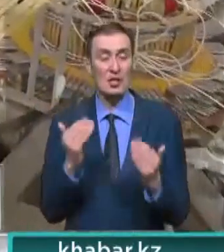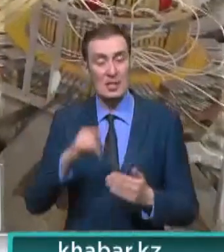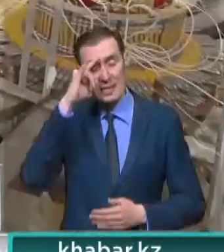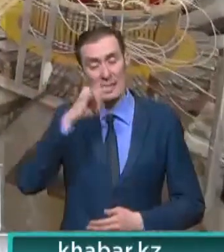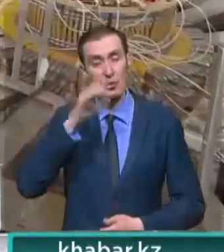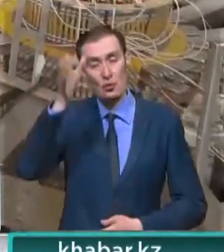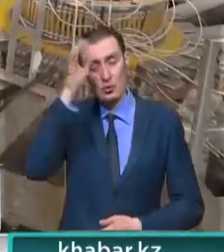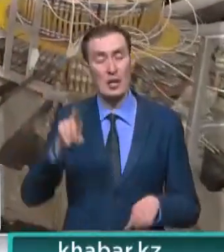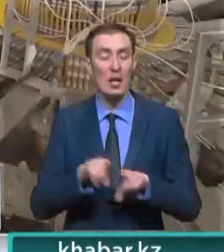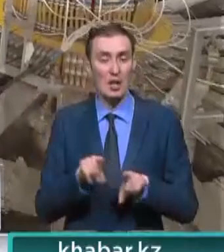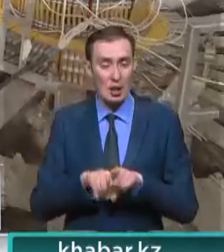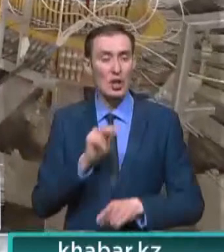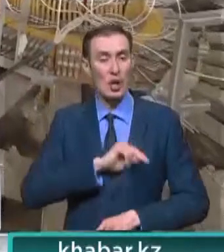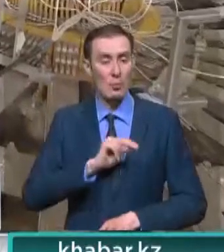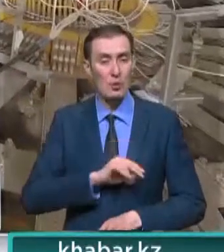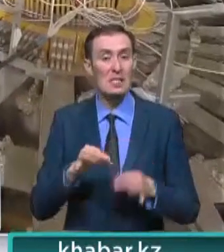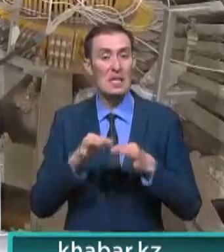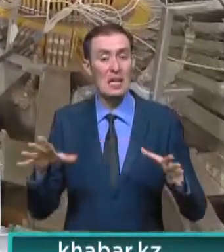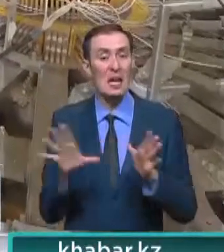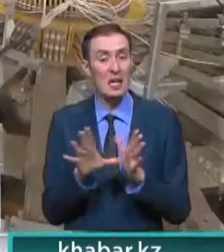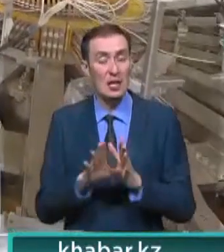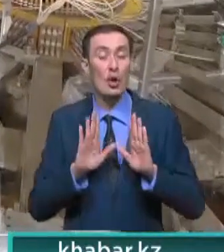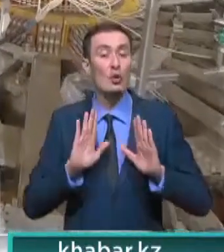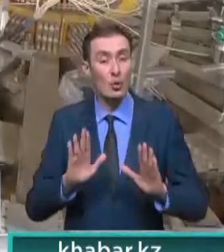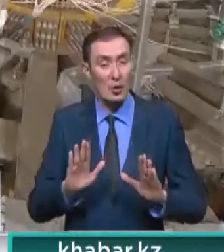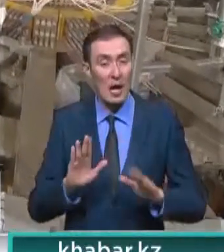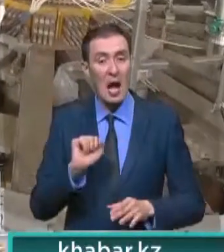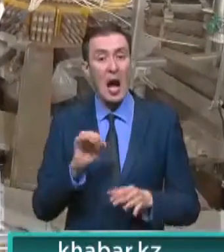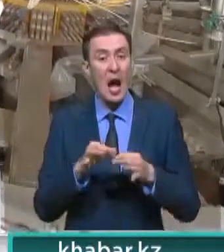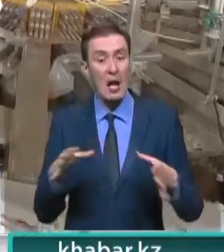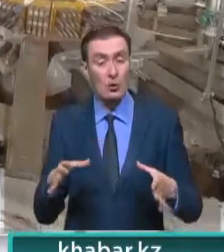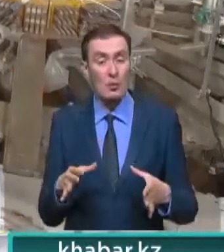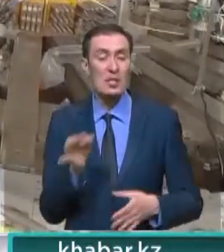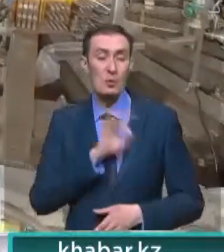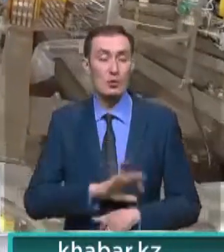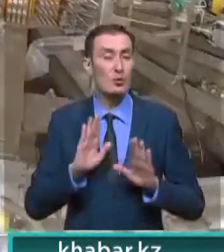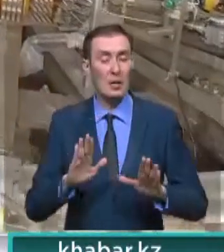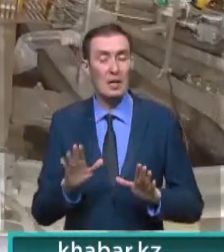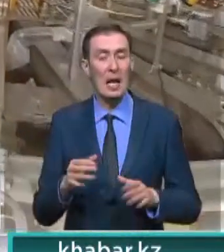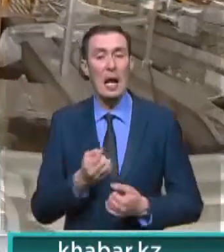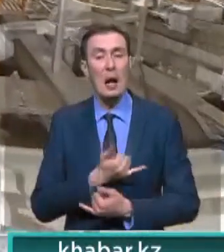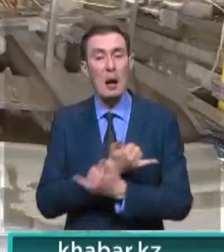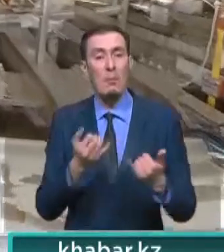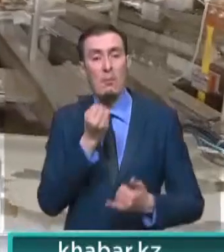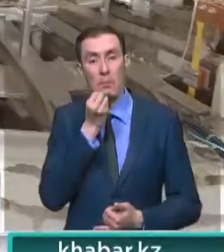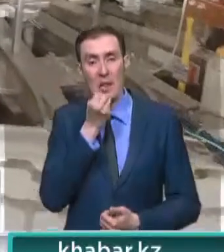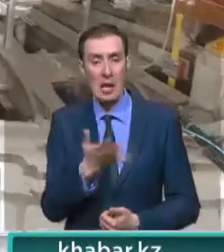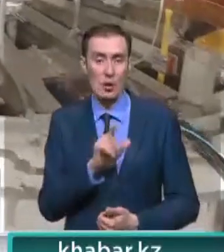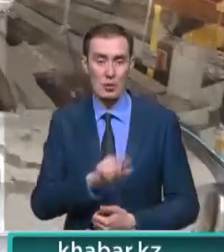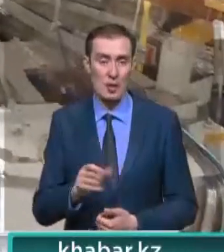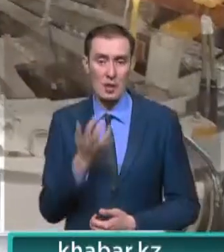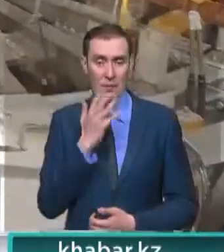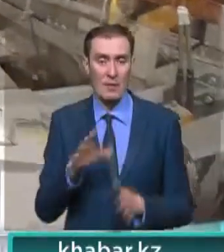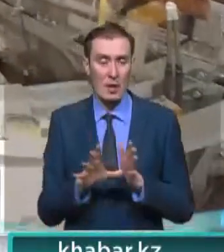отечественные ученые также работают с ядерной энергией. Только вот атом уже мирный и служит он на благо. Подо мной